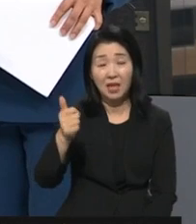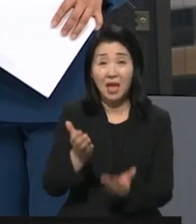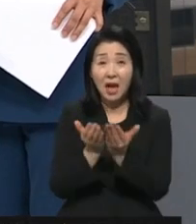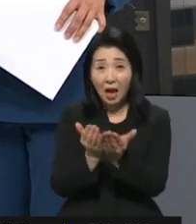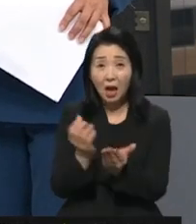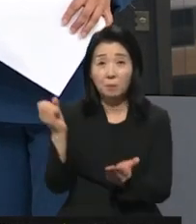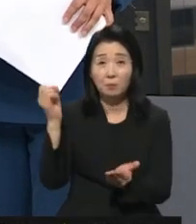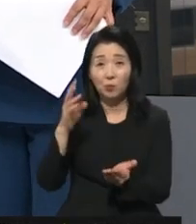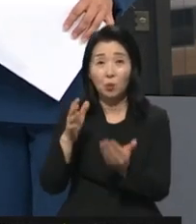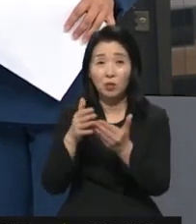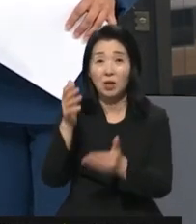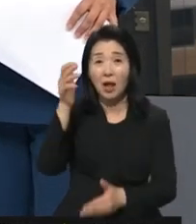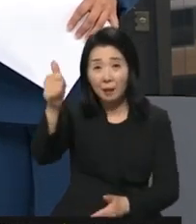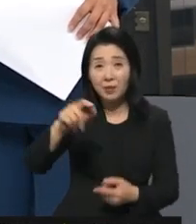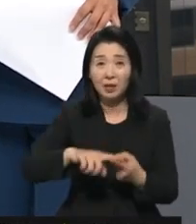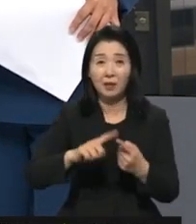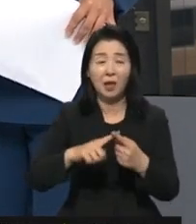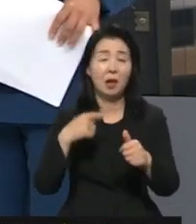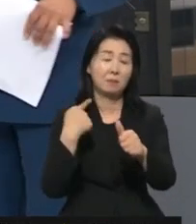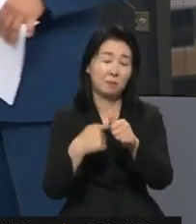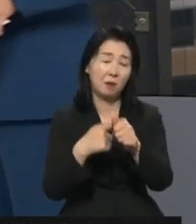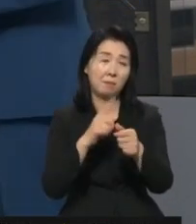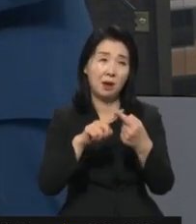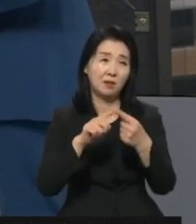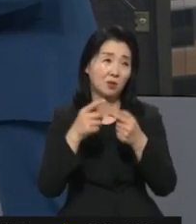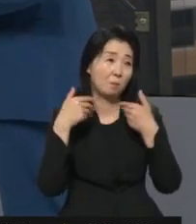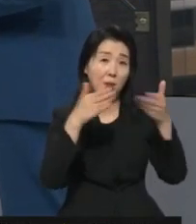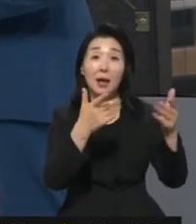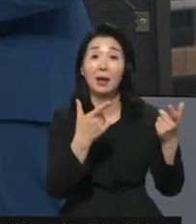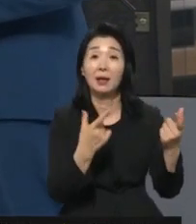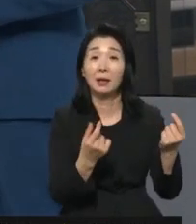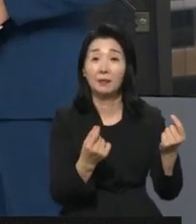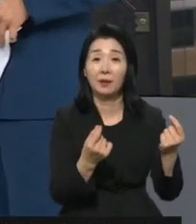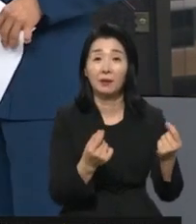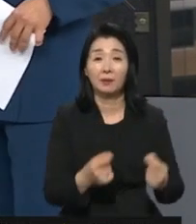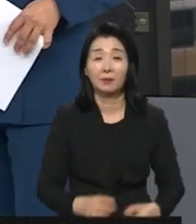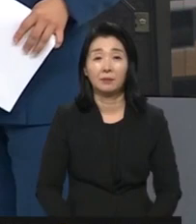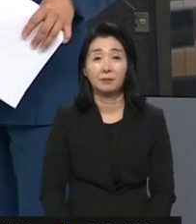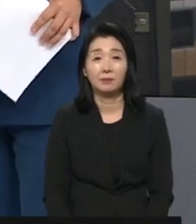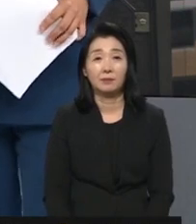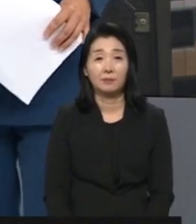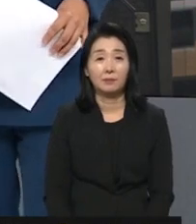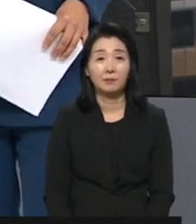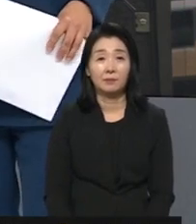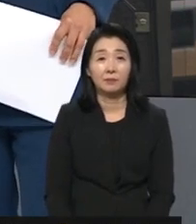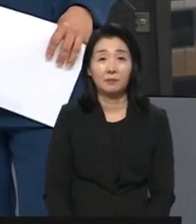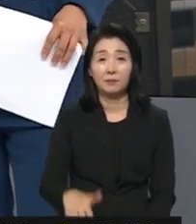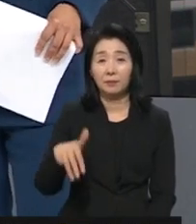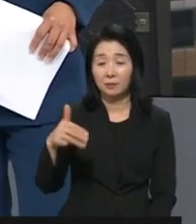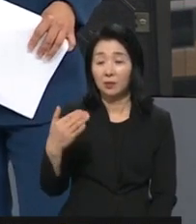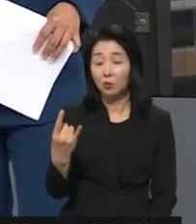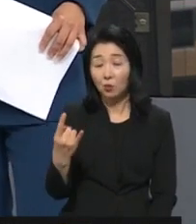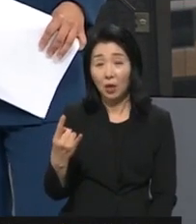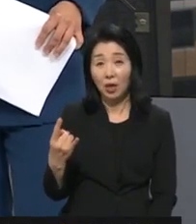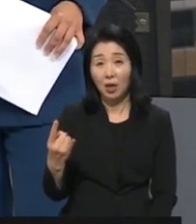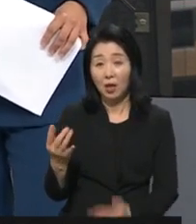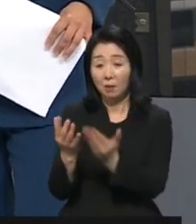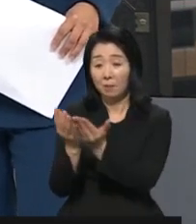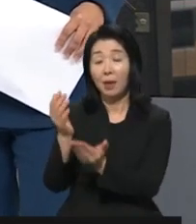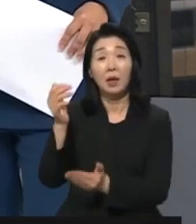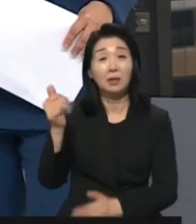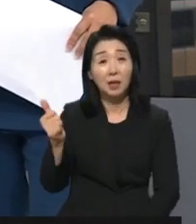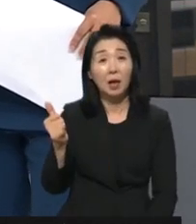비판 발언들을 직격한 것으로 풀이됩니다. 바로 이런 발언들이죠. 최원일 전 천안 함장은